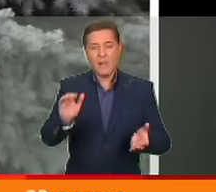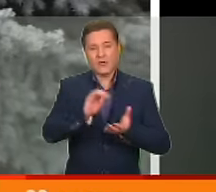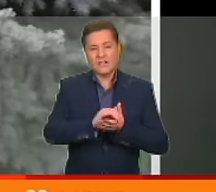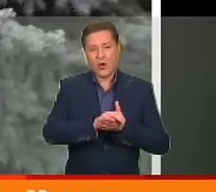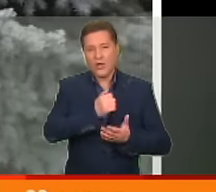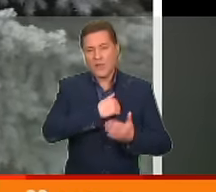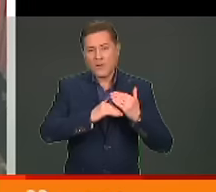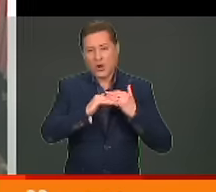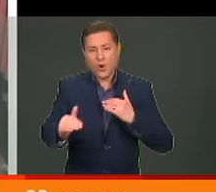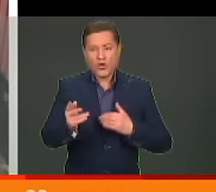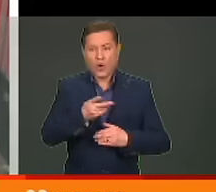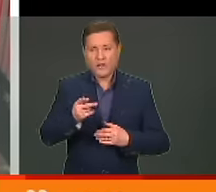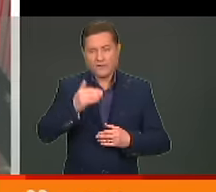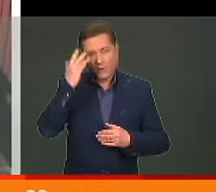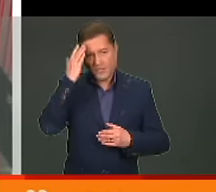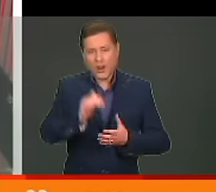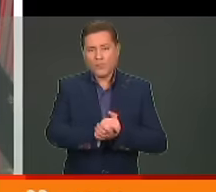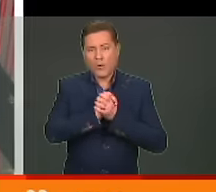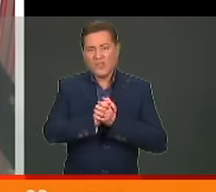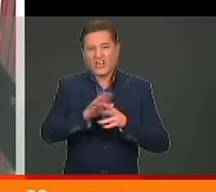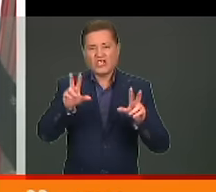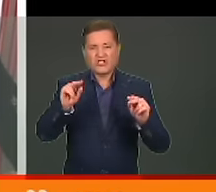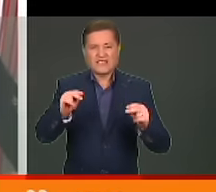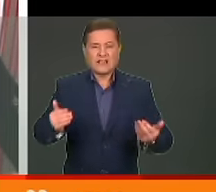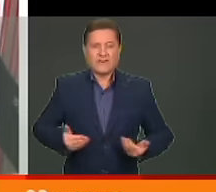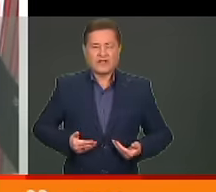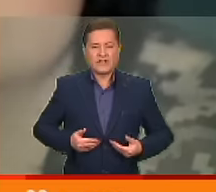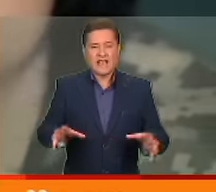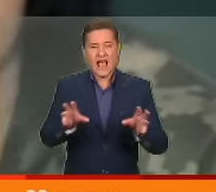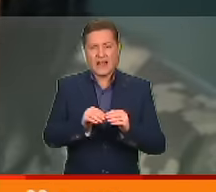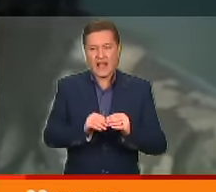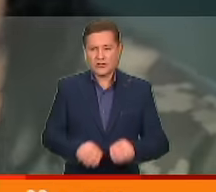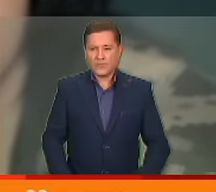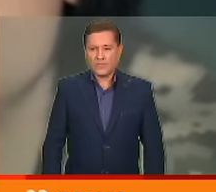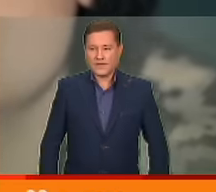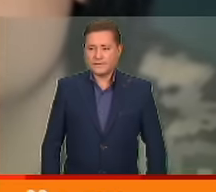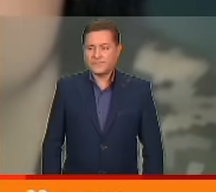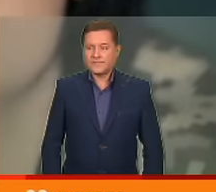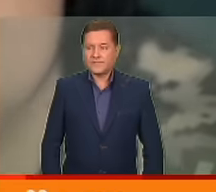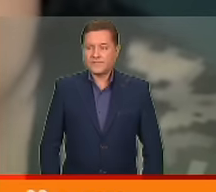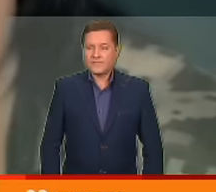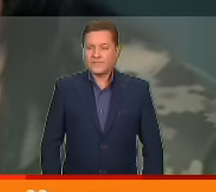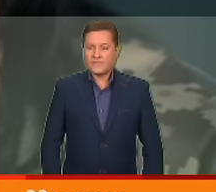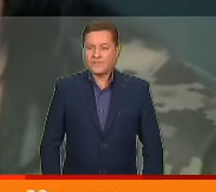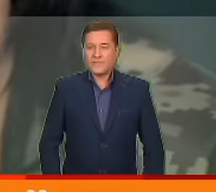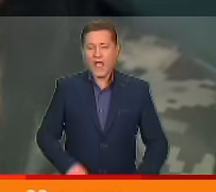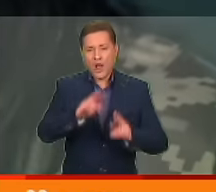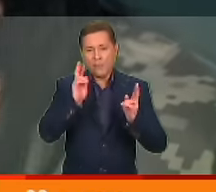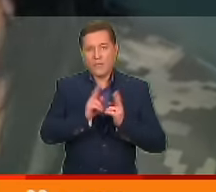Та обидвоє мріють про мирне і щасливе життя разом. Я бачу себе дружиною,